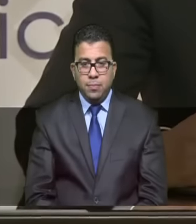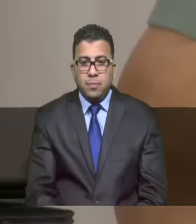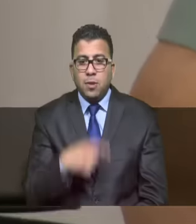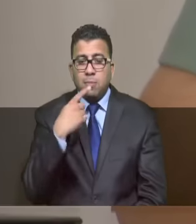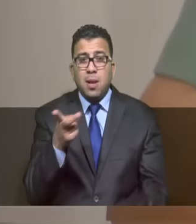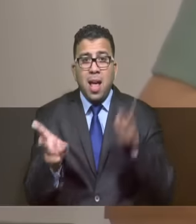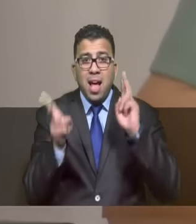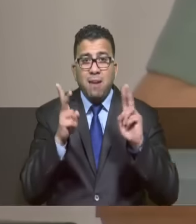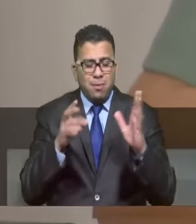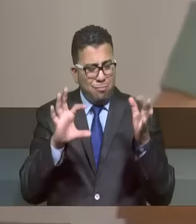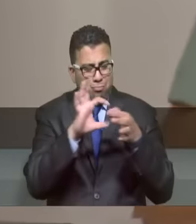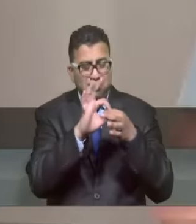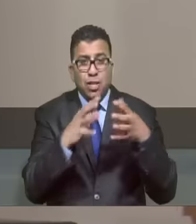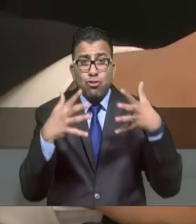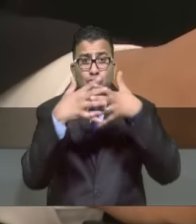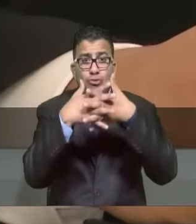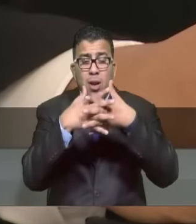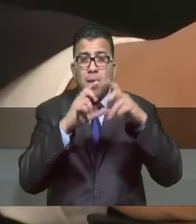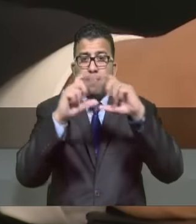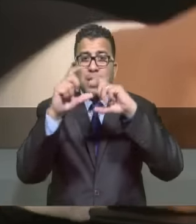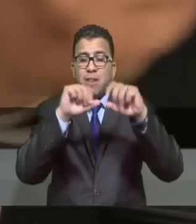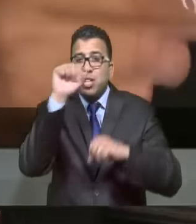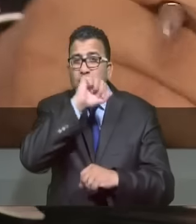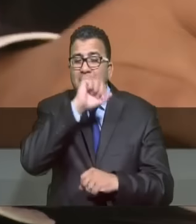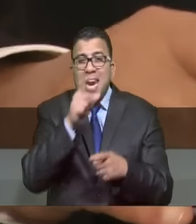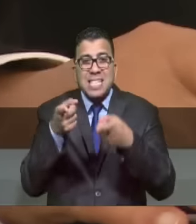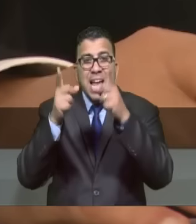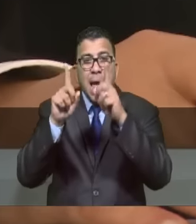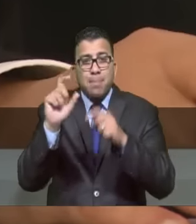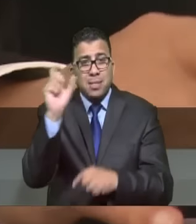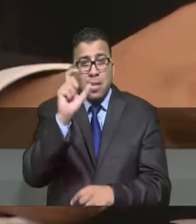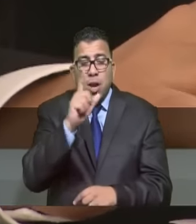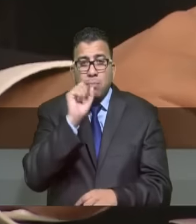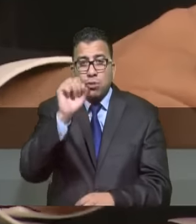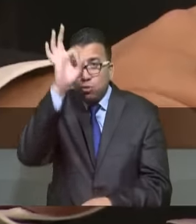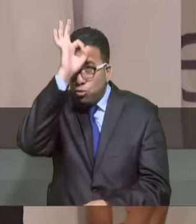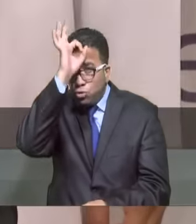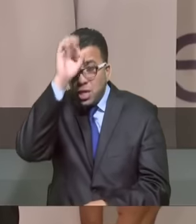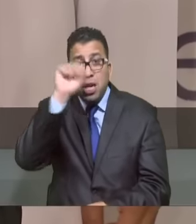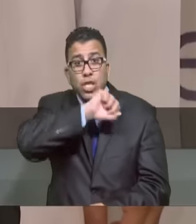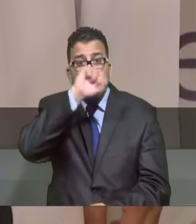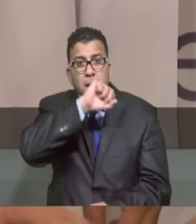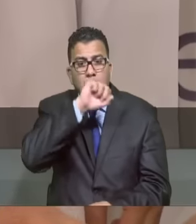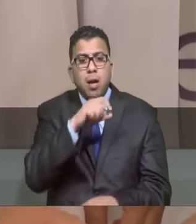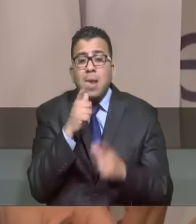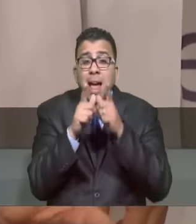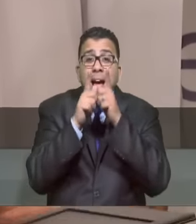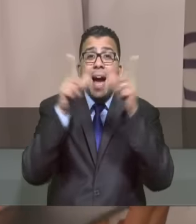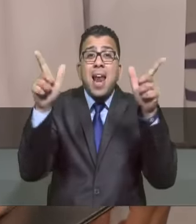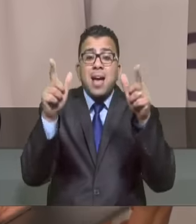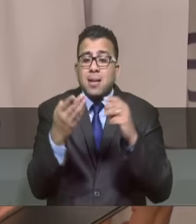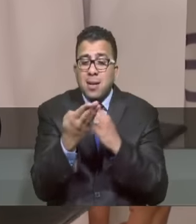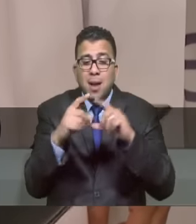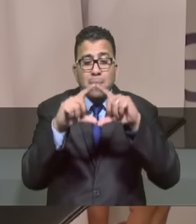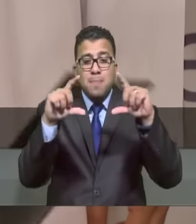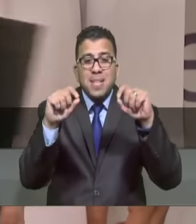خلال حفل توقيع اتفاقية الشراكة بين مصرف الشارقة الإسلامي والقيادة العامة لشرطة الشارقة، جاء الإعلان عن إطلاق